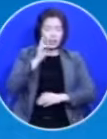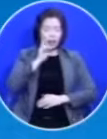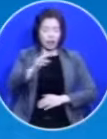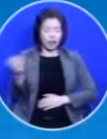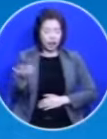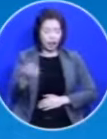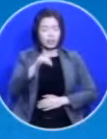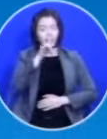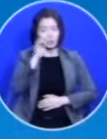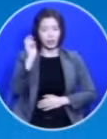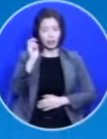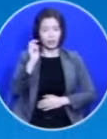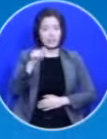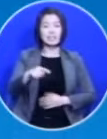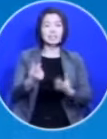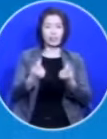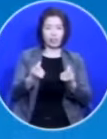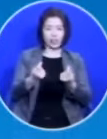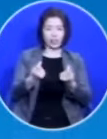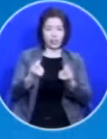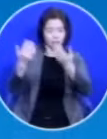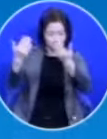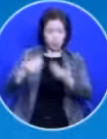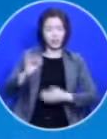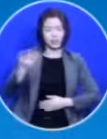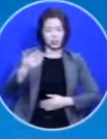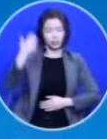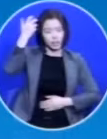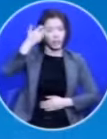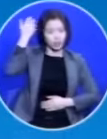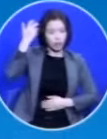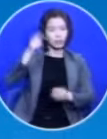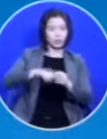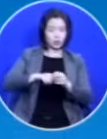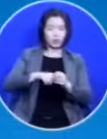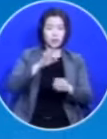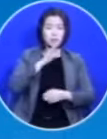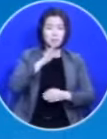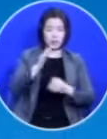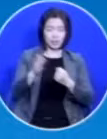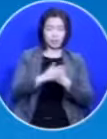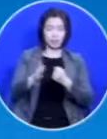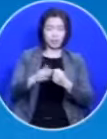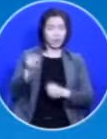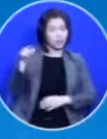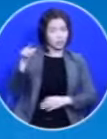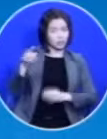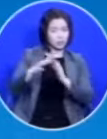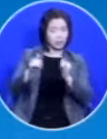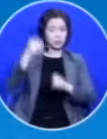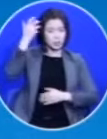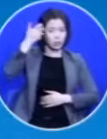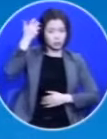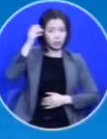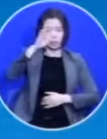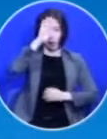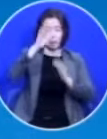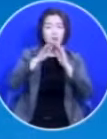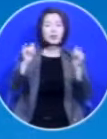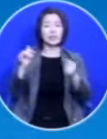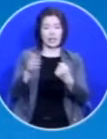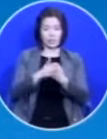봐 이렇게 받으셔야 영적으로는 그러니까 그가 영적으로는 그런 상태 있는